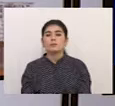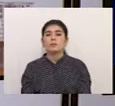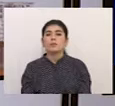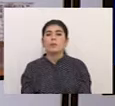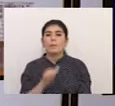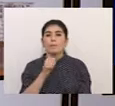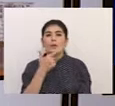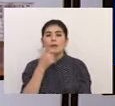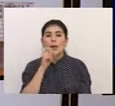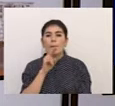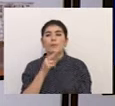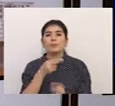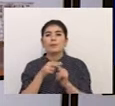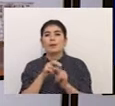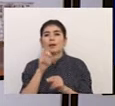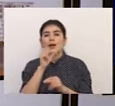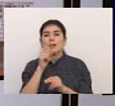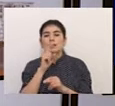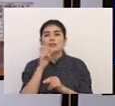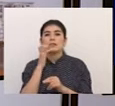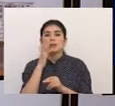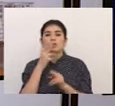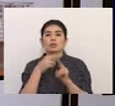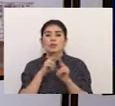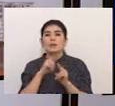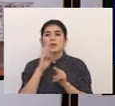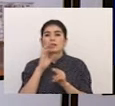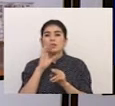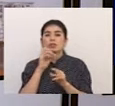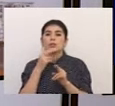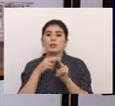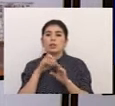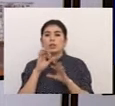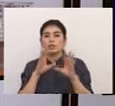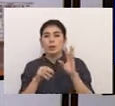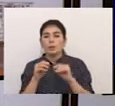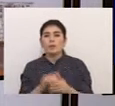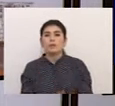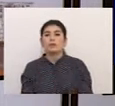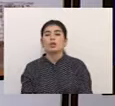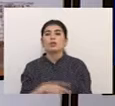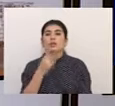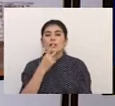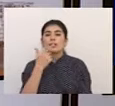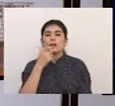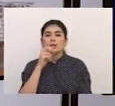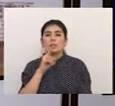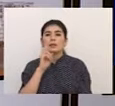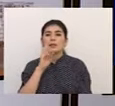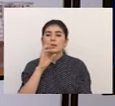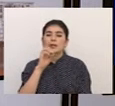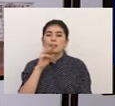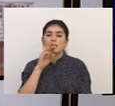Birinchi gap tarkibidagi adi zamon shakli kesimlik shakli hisoblanadi. Ikkinchi gapdagi